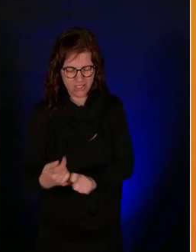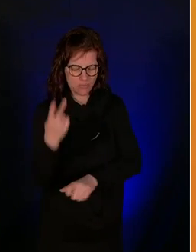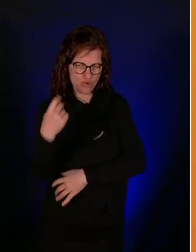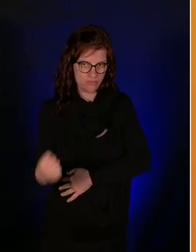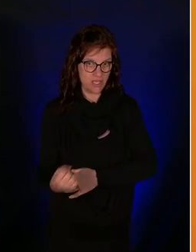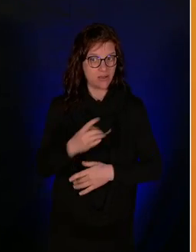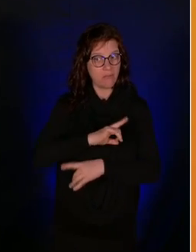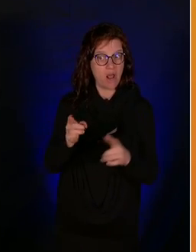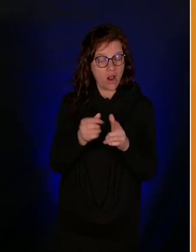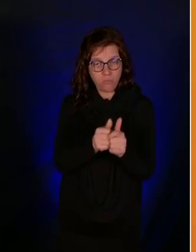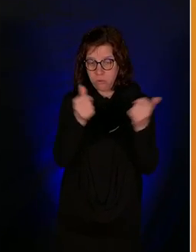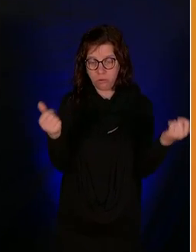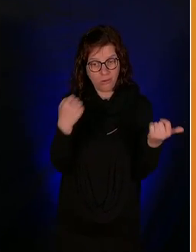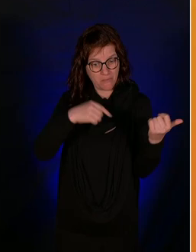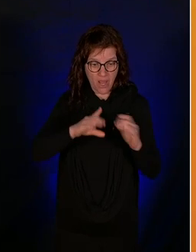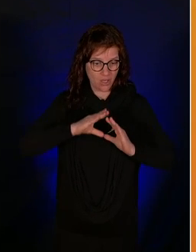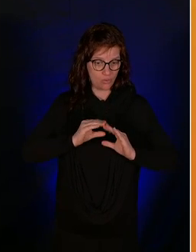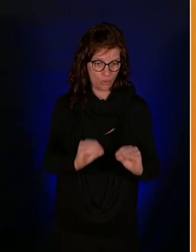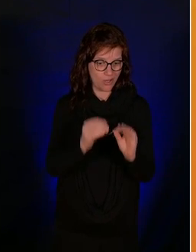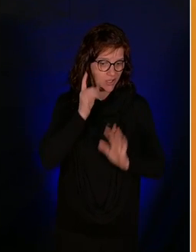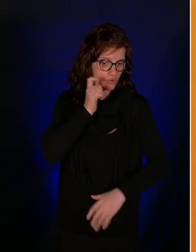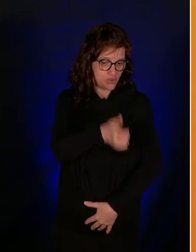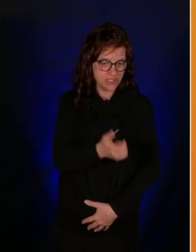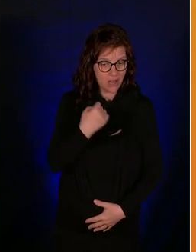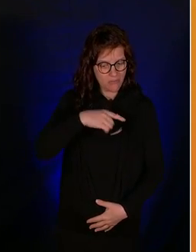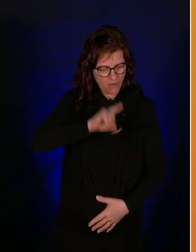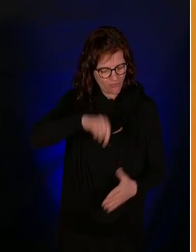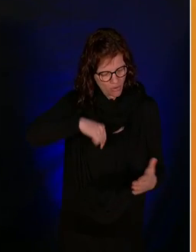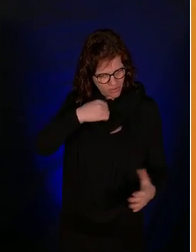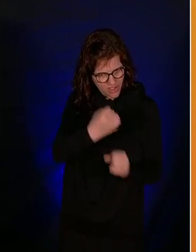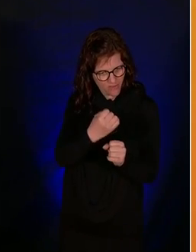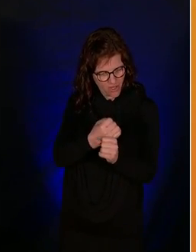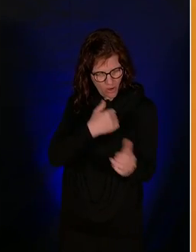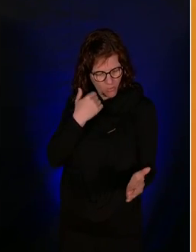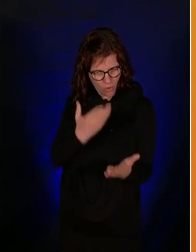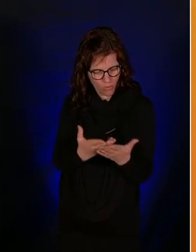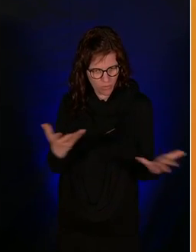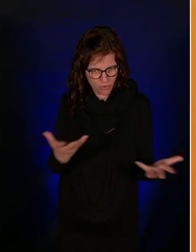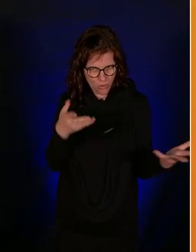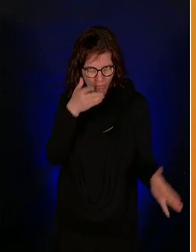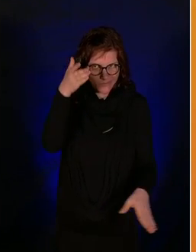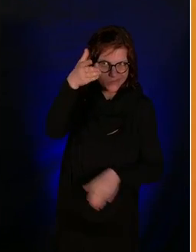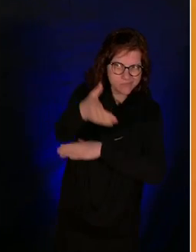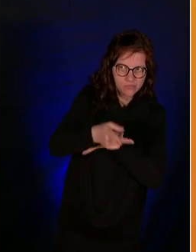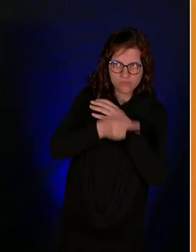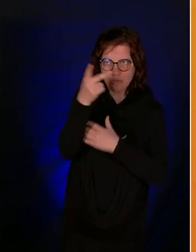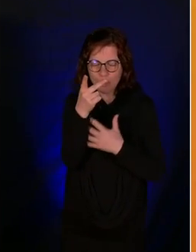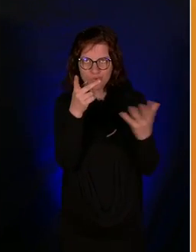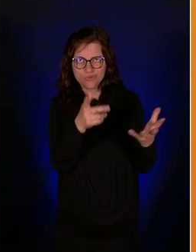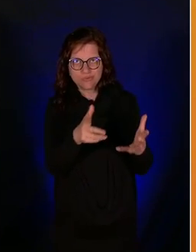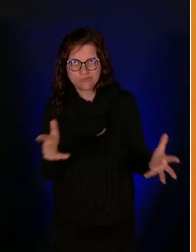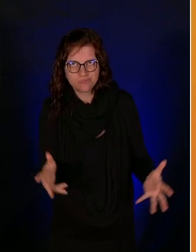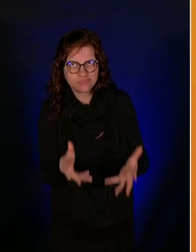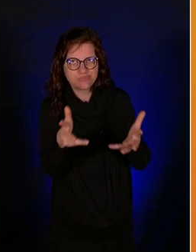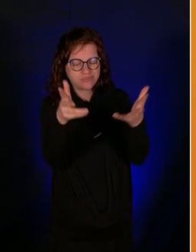autant, c'est une question de pragmatisme. Mais il faut arriver à proposer à ces travailleurs-là des perspectives plus ambitieuses que le seul salariat. Pour ça, on